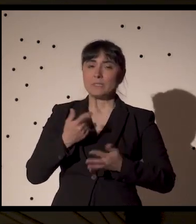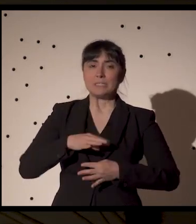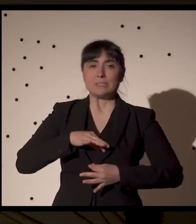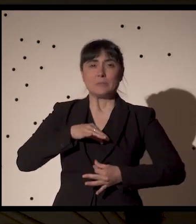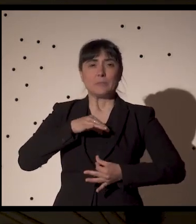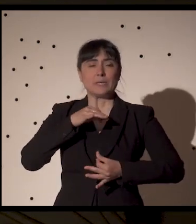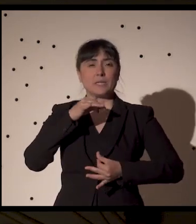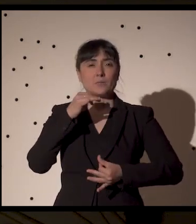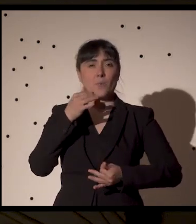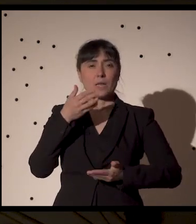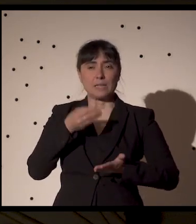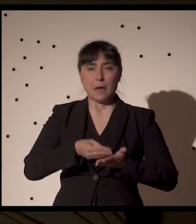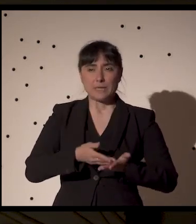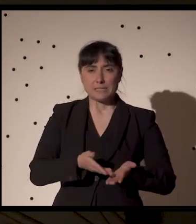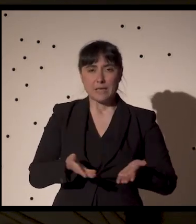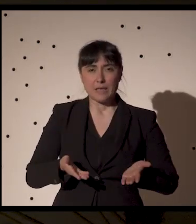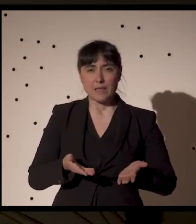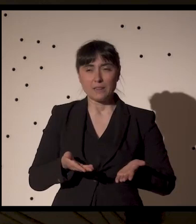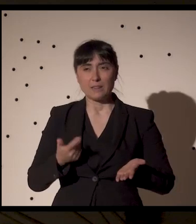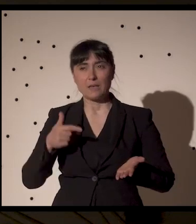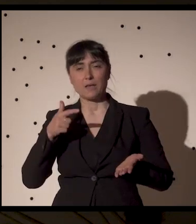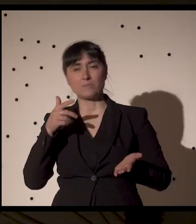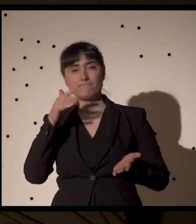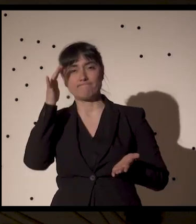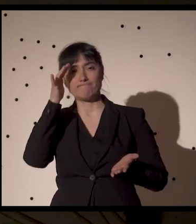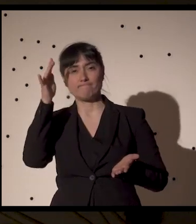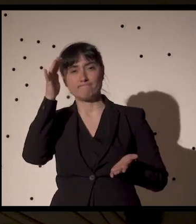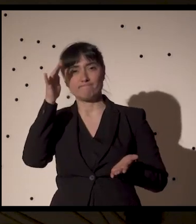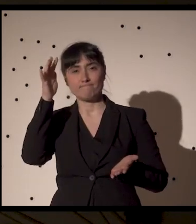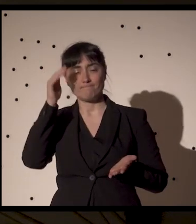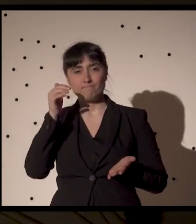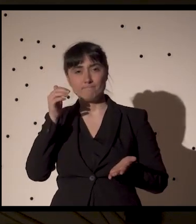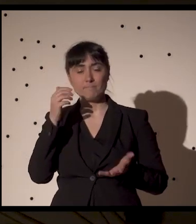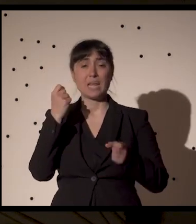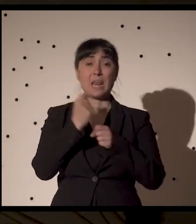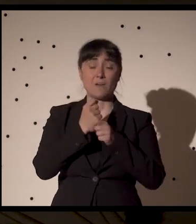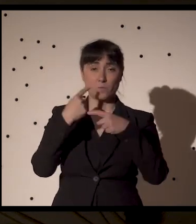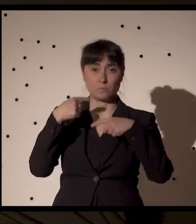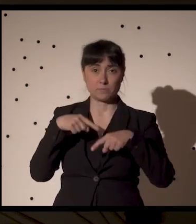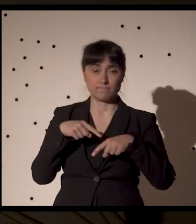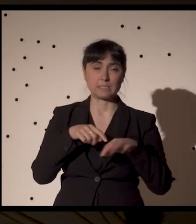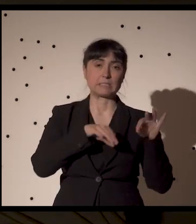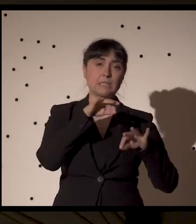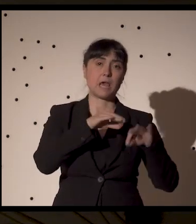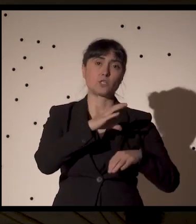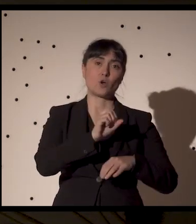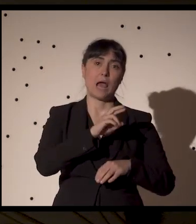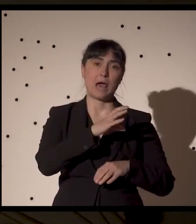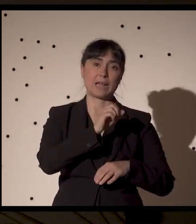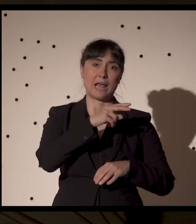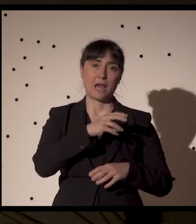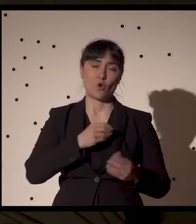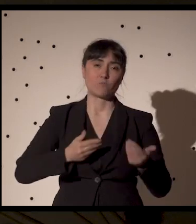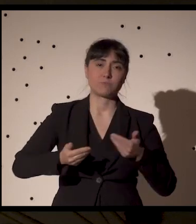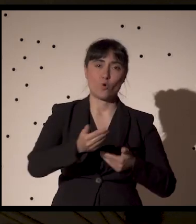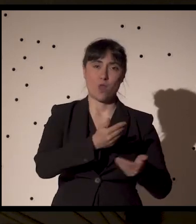del nostro presente questo lavoro sarà in collaborazione con il teatro Carcano lo spettacolo poi dopo